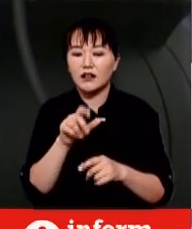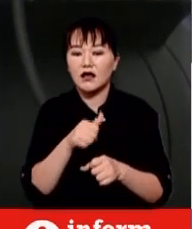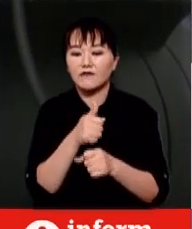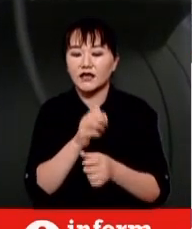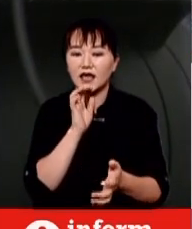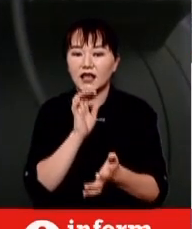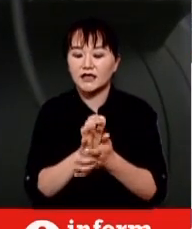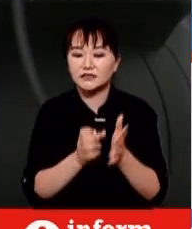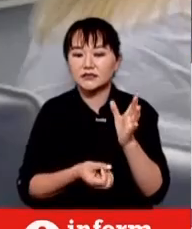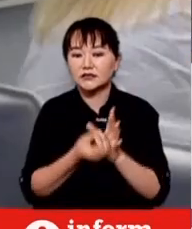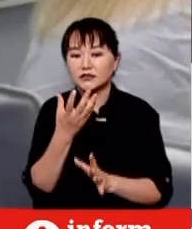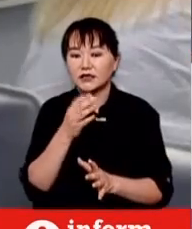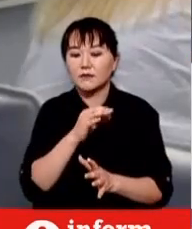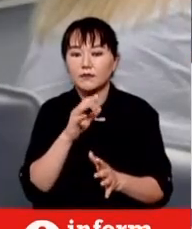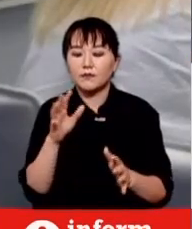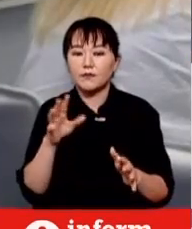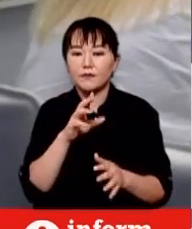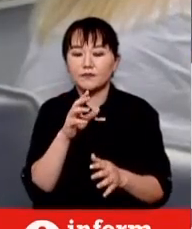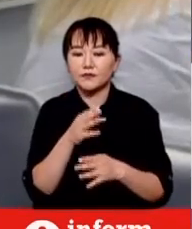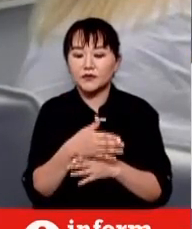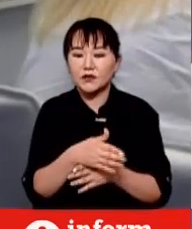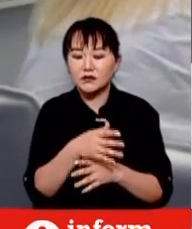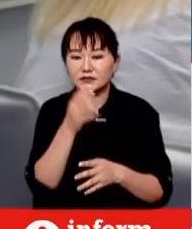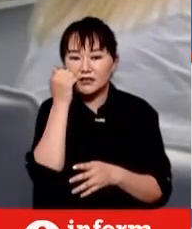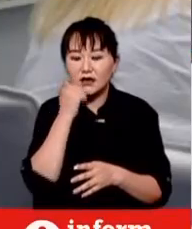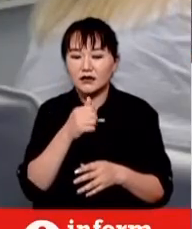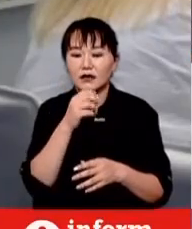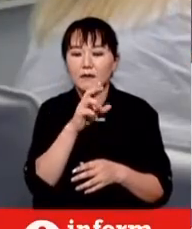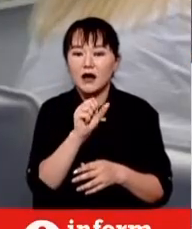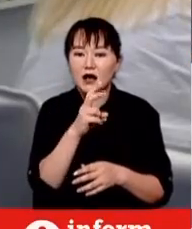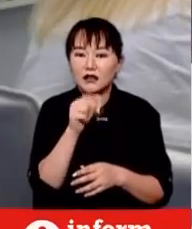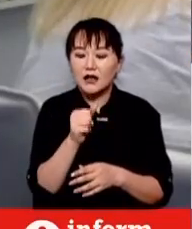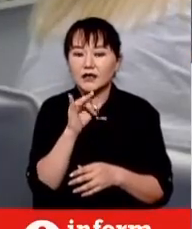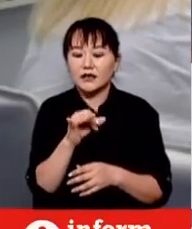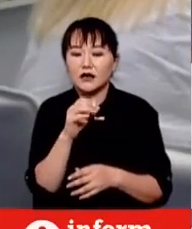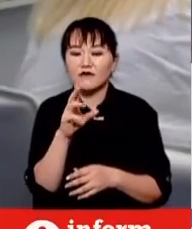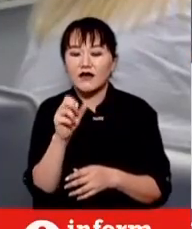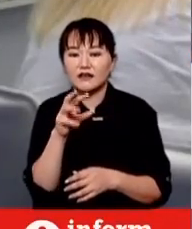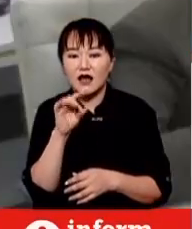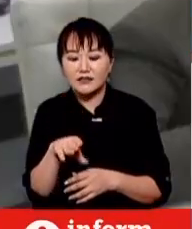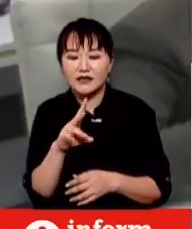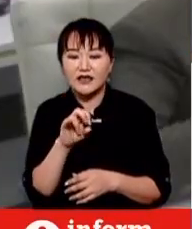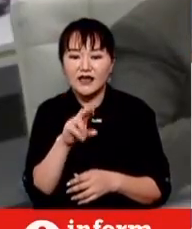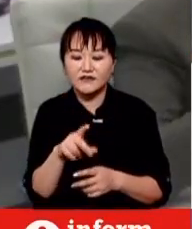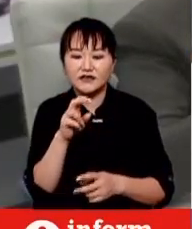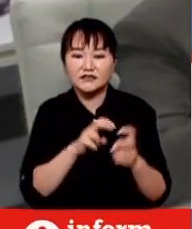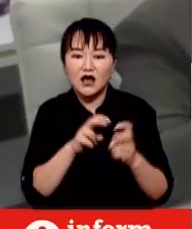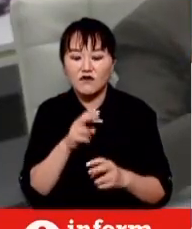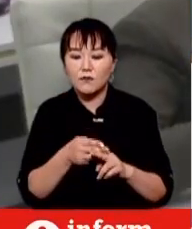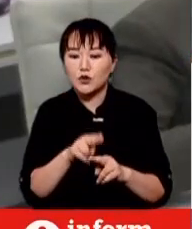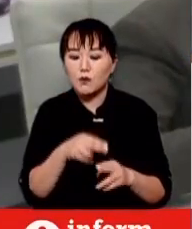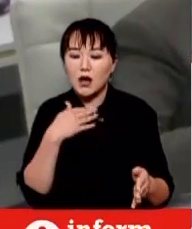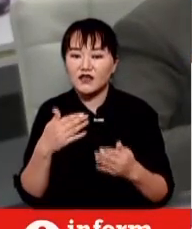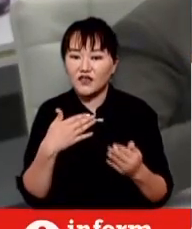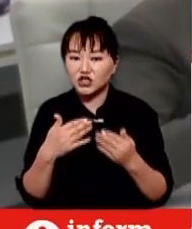загрязнения являются площади испарения, тухлая балка и квадрат, полигон бытовых отходов, Атырауский нефтеперерабатывающий завод. Поэтому в